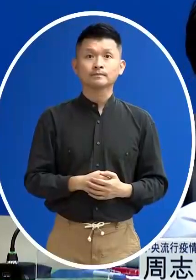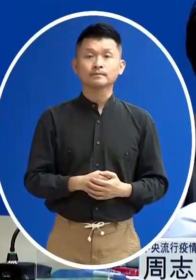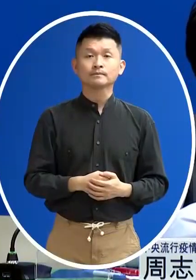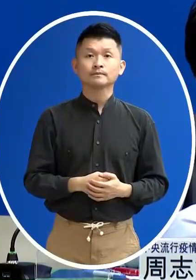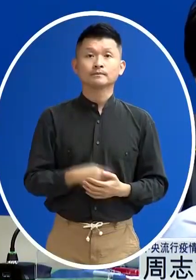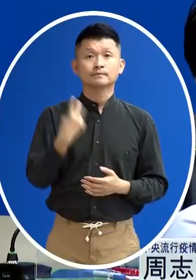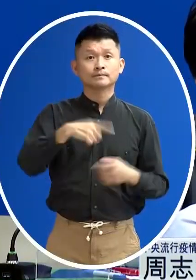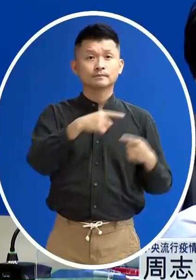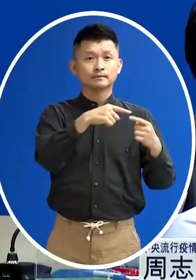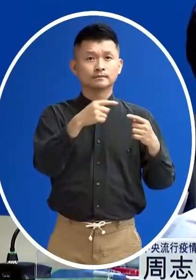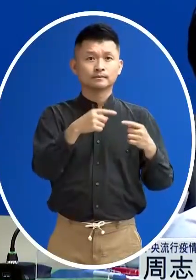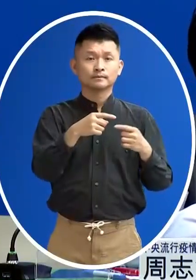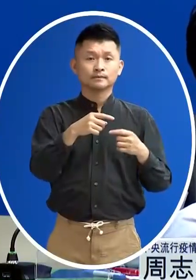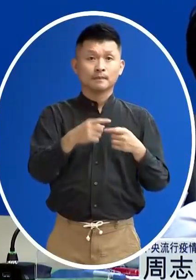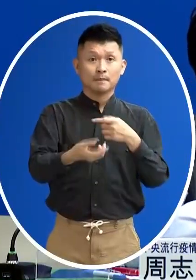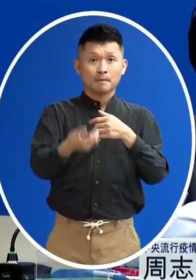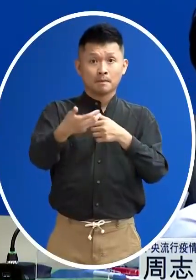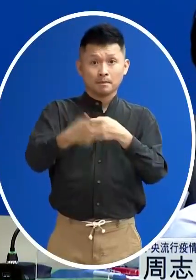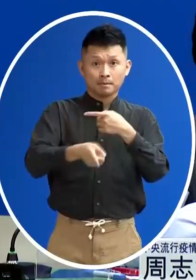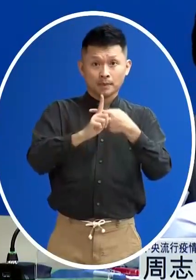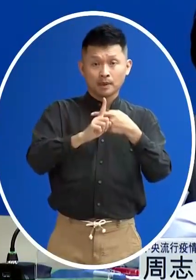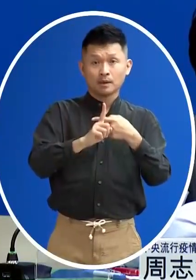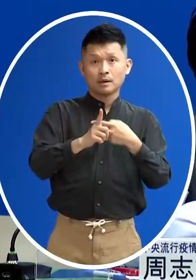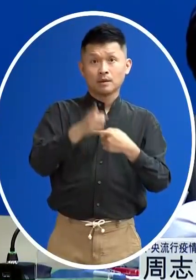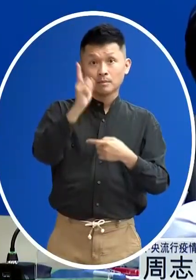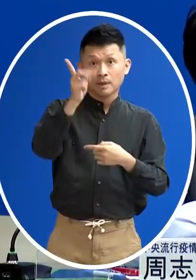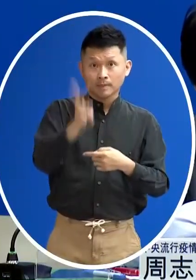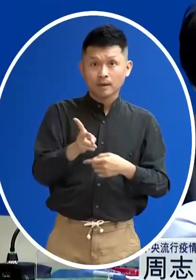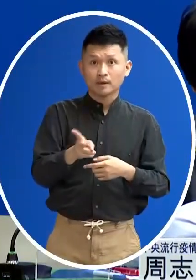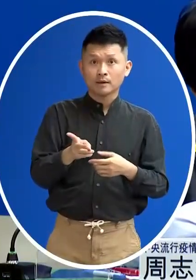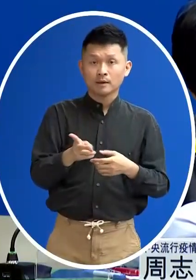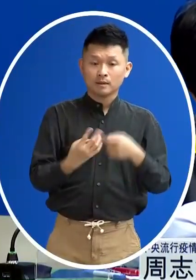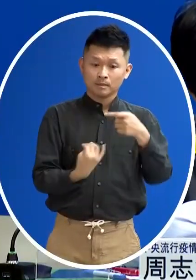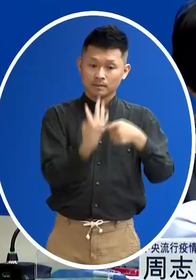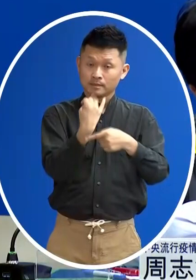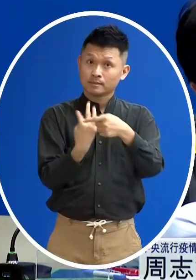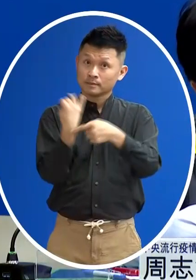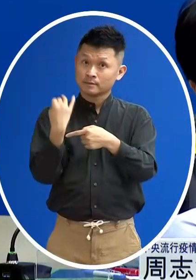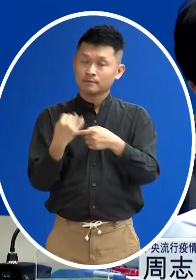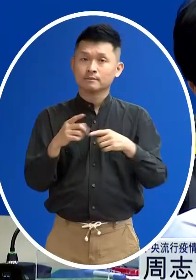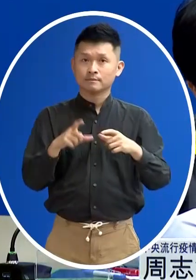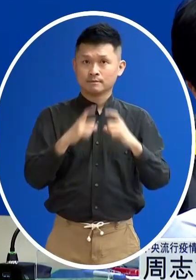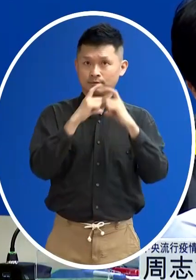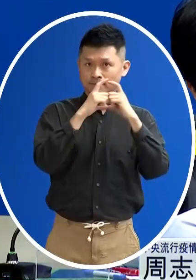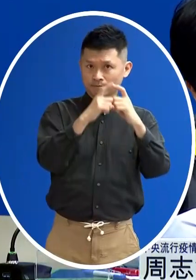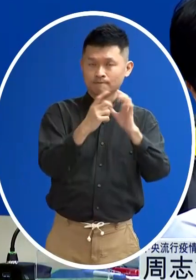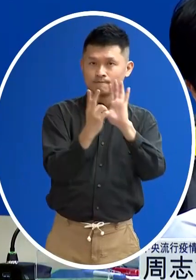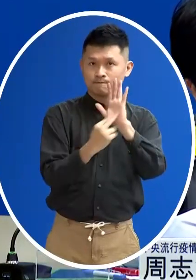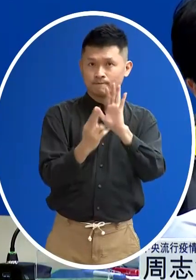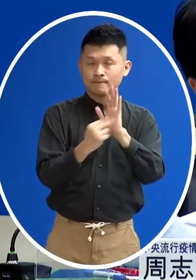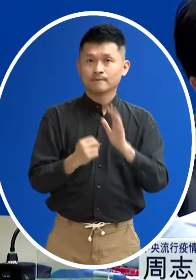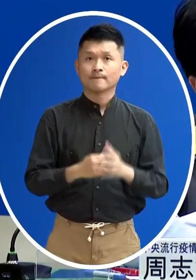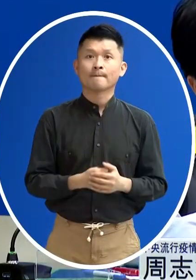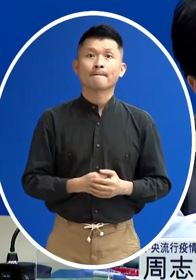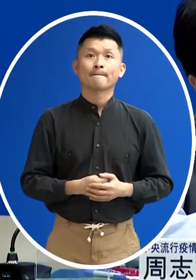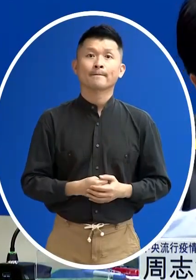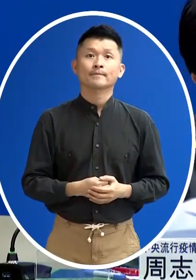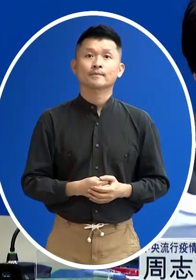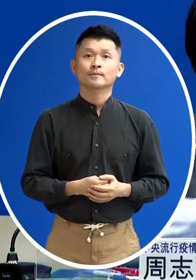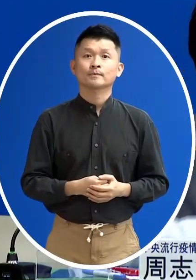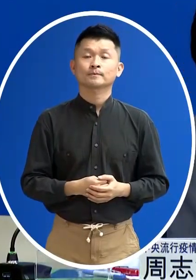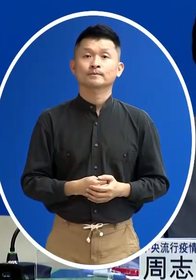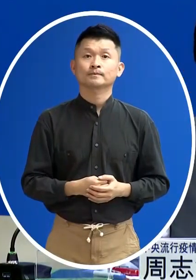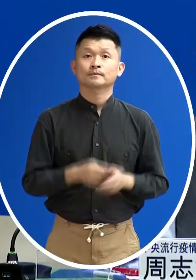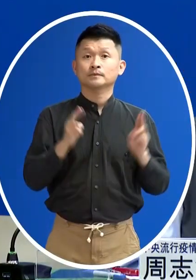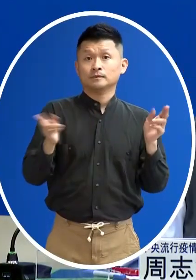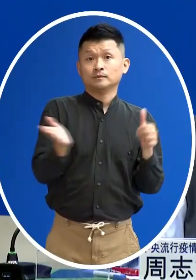大家热议的这个互并比的这个部分哈，这边特别再做一下说明跟澄清哈。那这